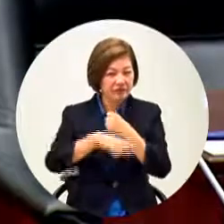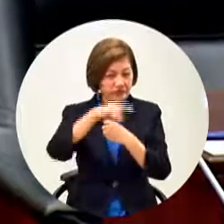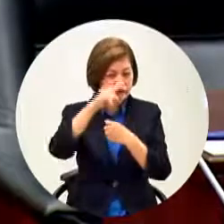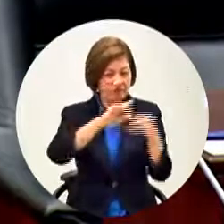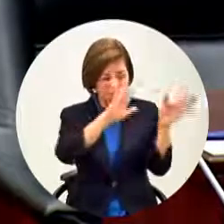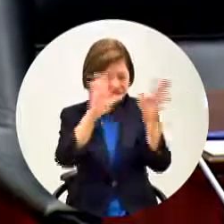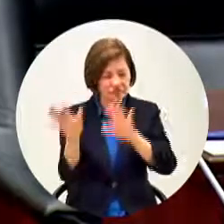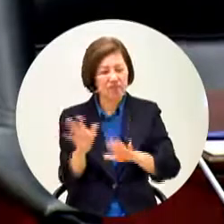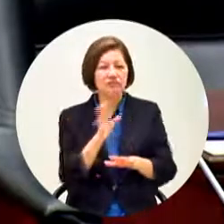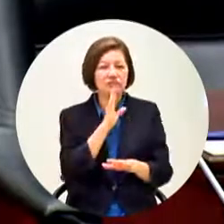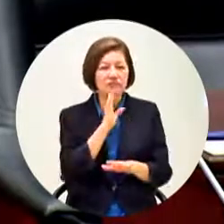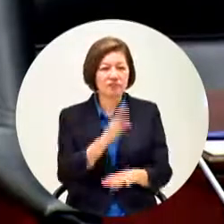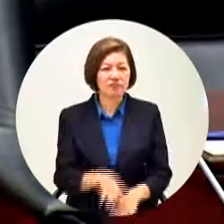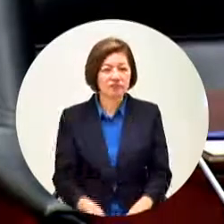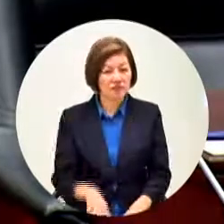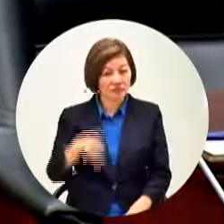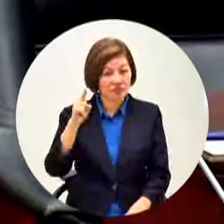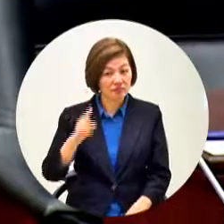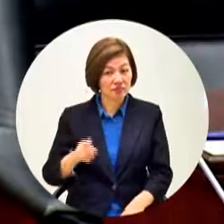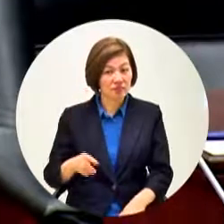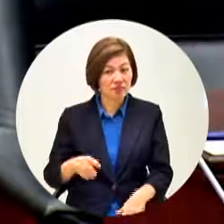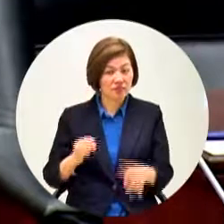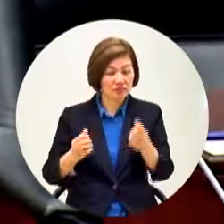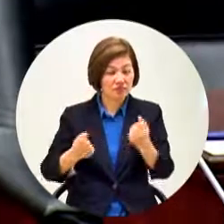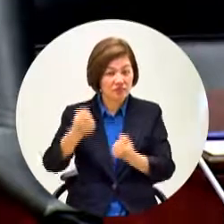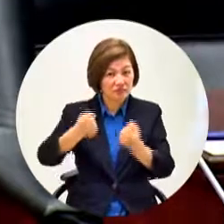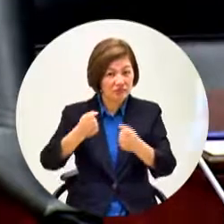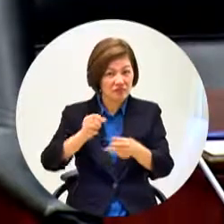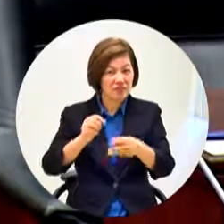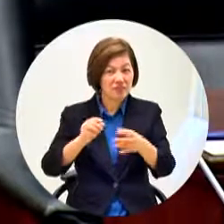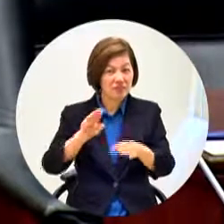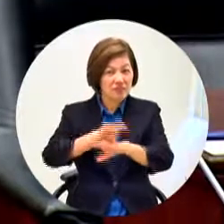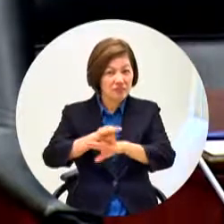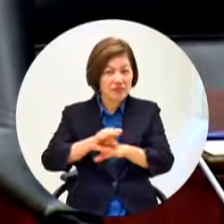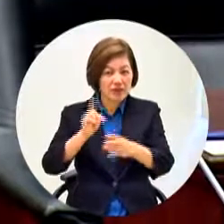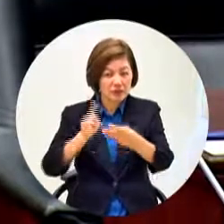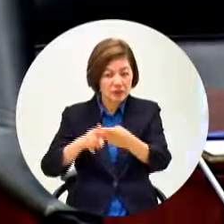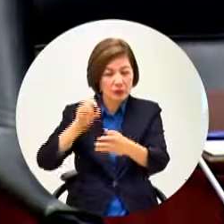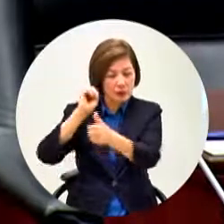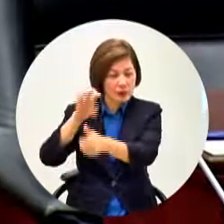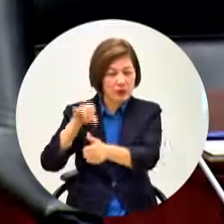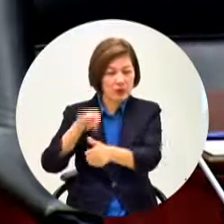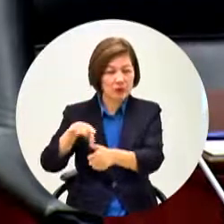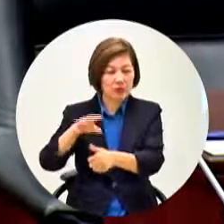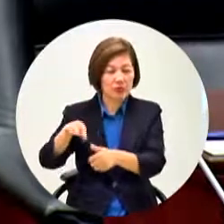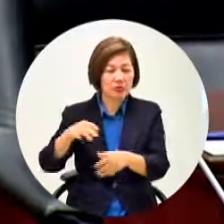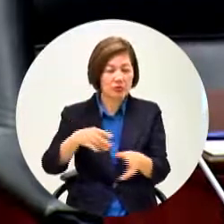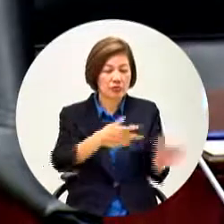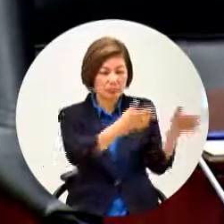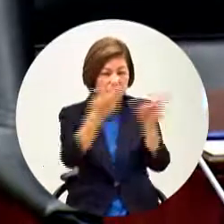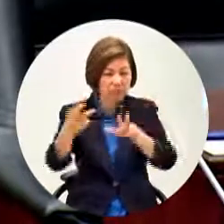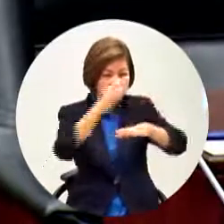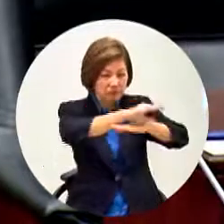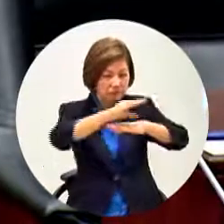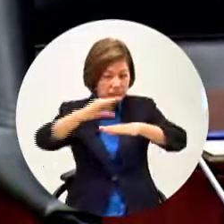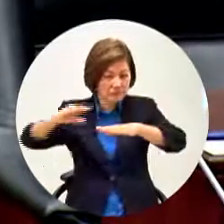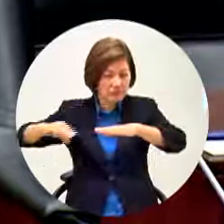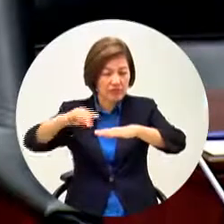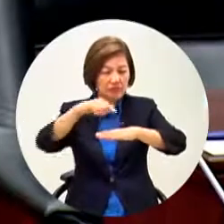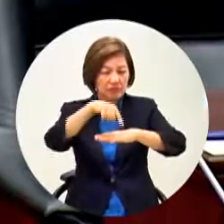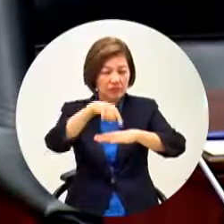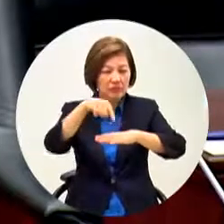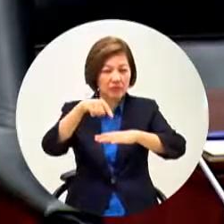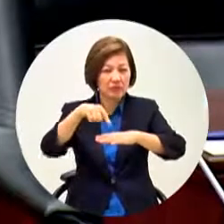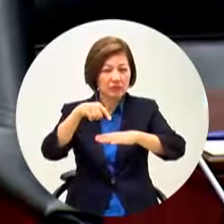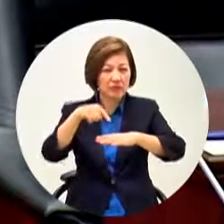通知，讲是咪已经路火车停到 迄、那个交通哦，拢阻塞，哦，还